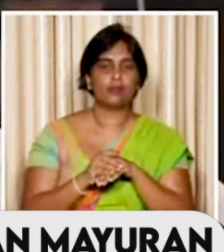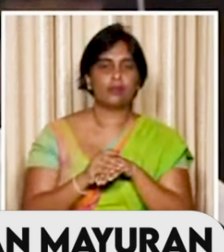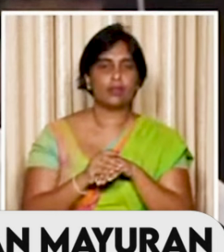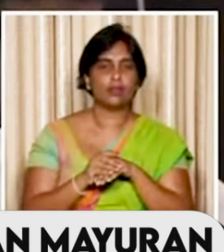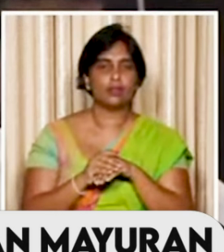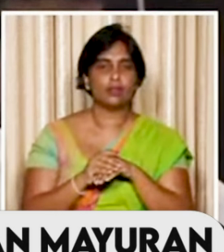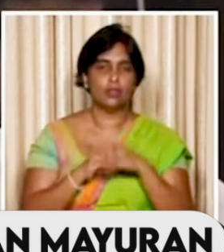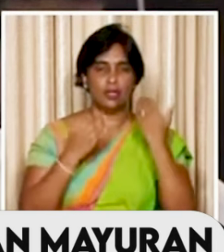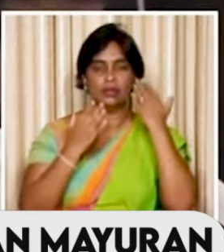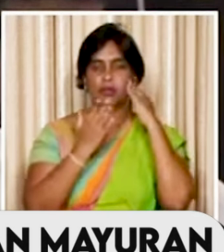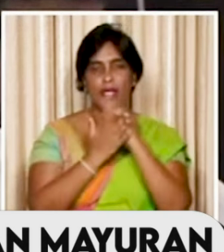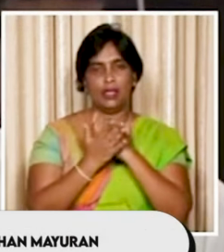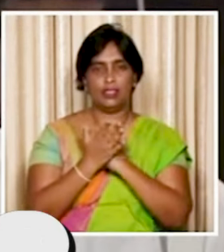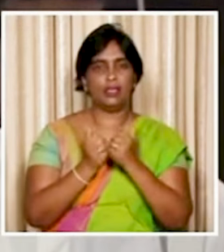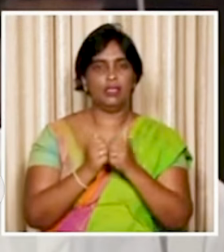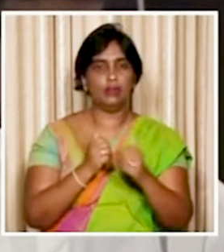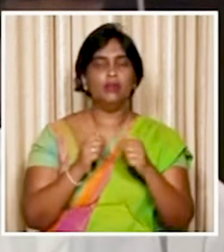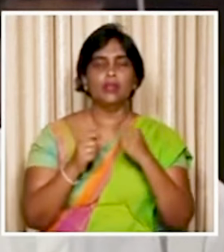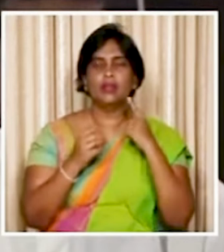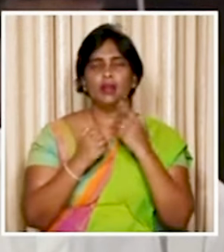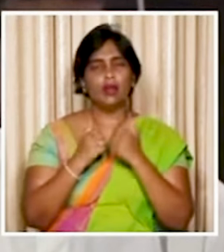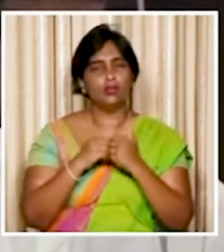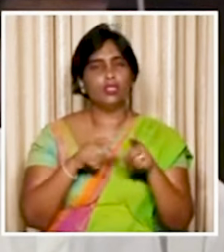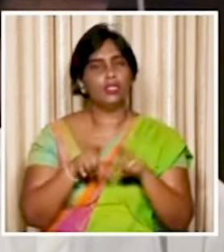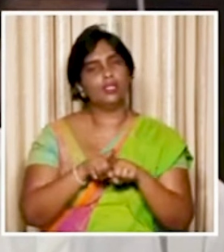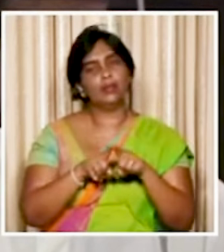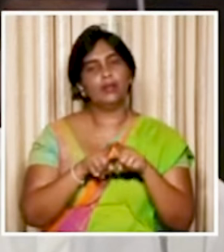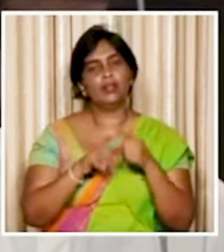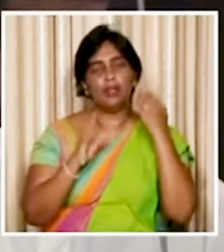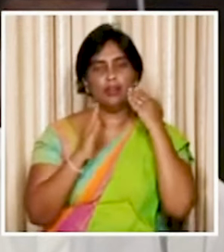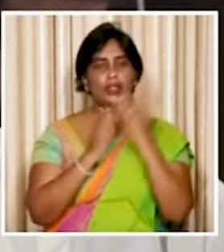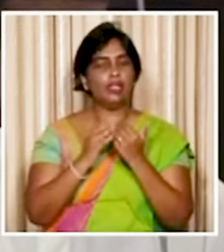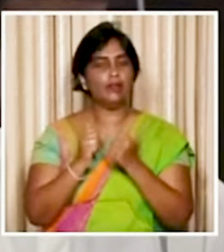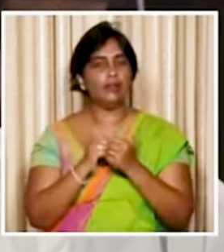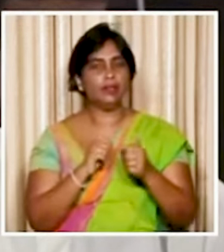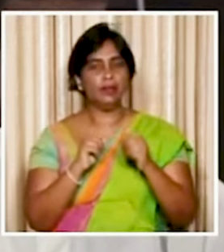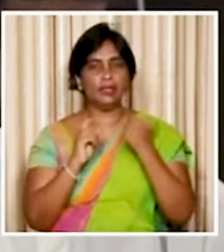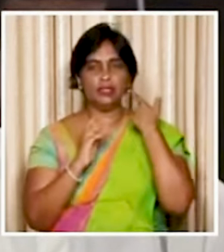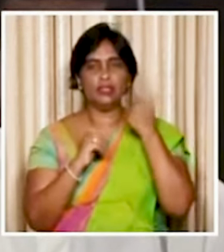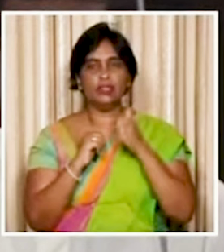ஒரு பிரதானமான கருத்தை ஜனாதிபதி அவர்கள் கூறியிருந்தார்.